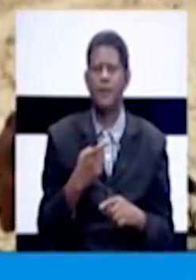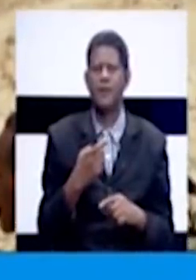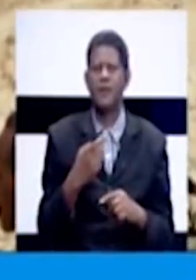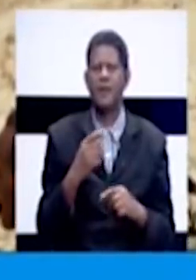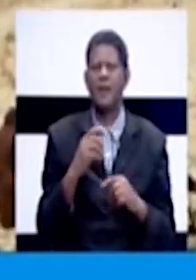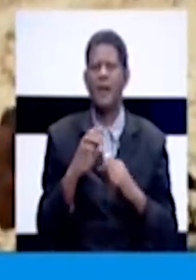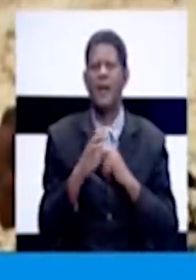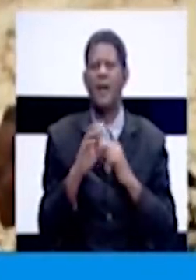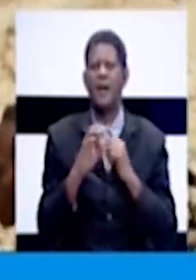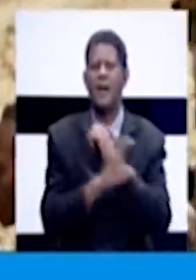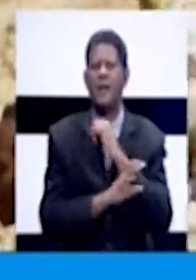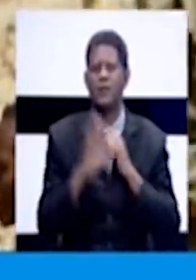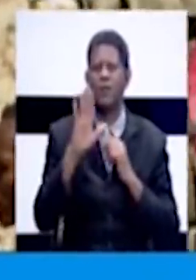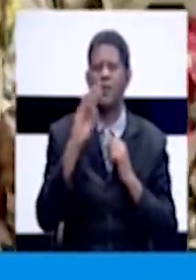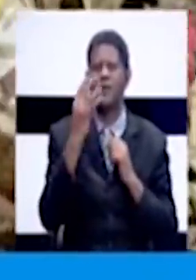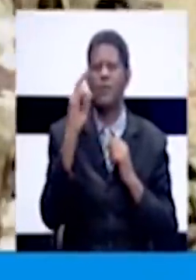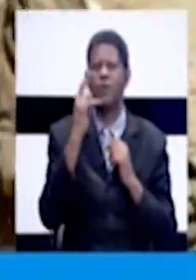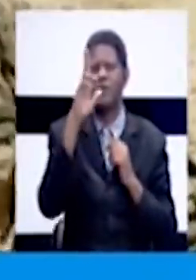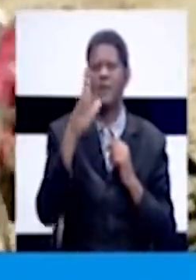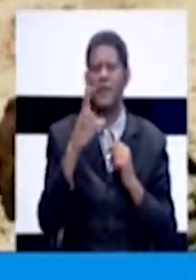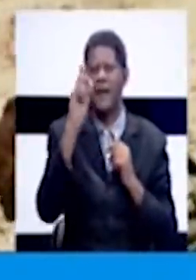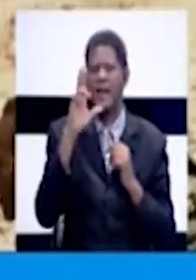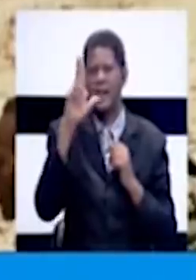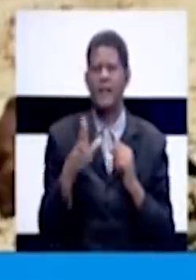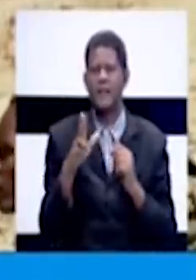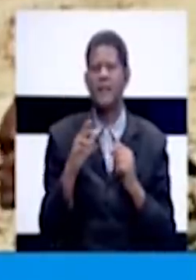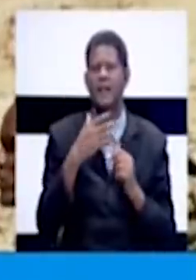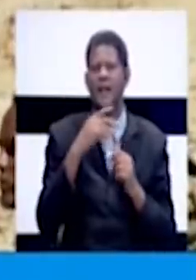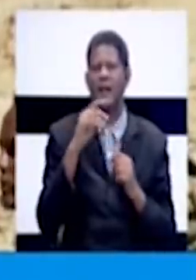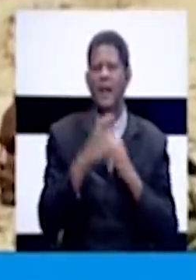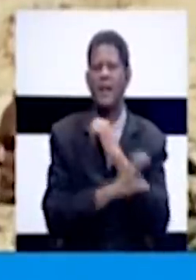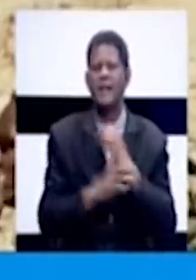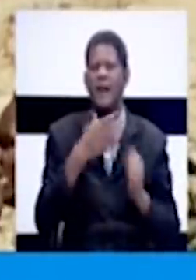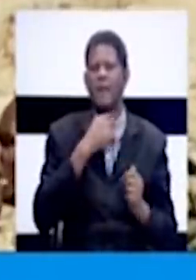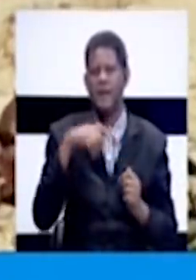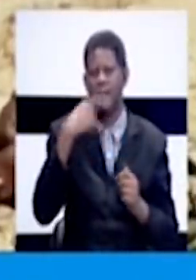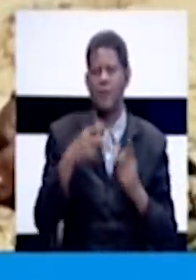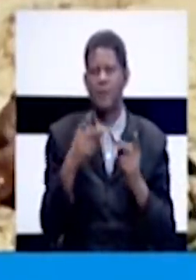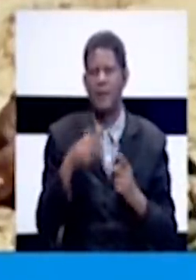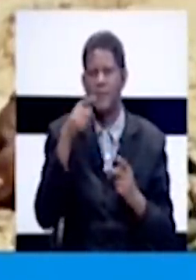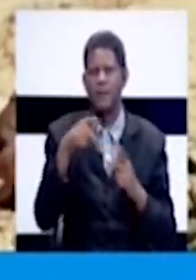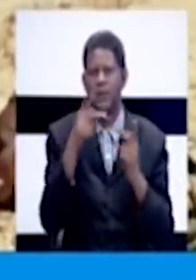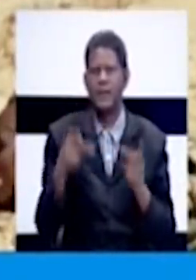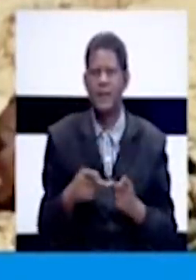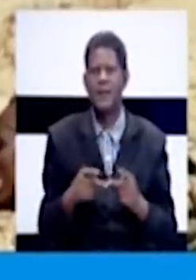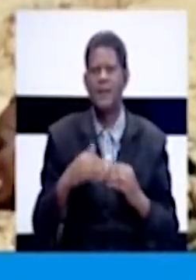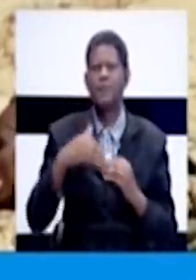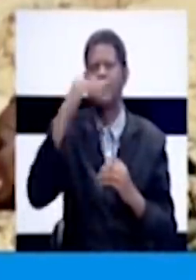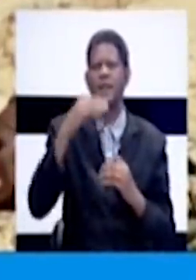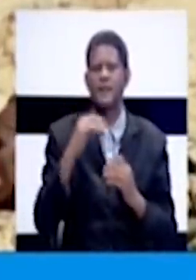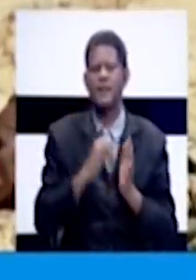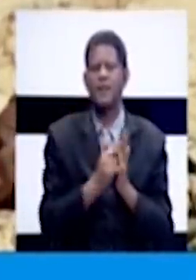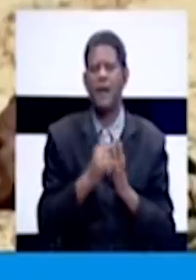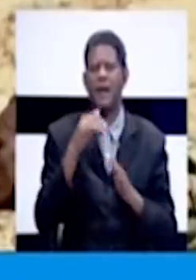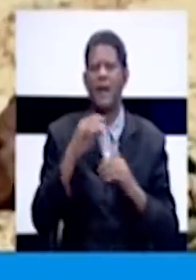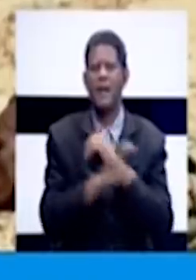جوزمو جميرنا بيارا جميرنا عدم حرز بهال بوتات أبزم بتهازي أتم بزملس عندنا وعد